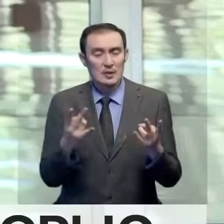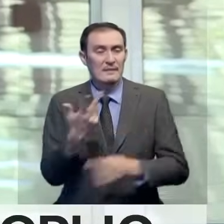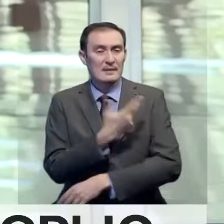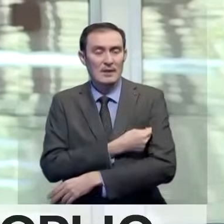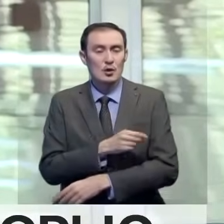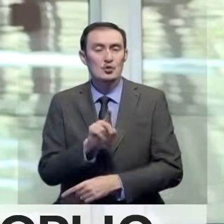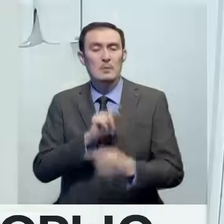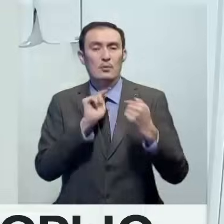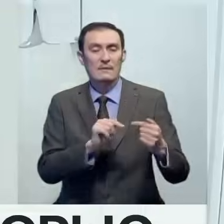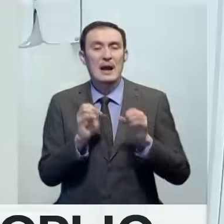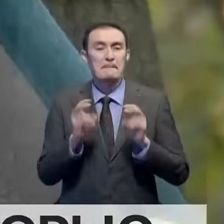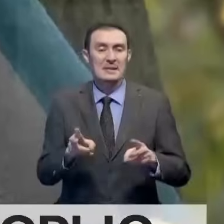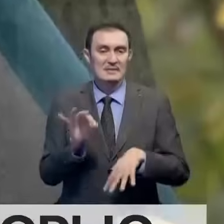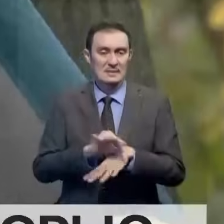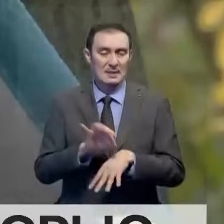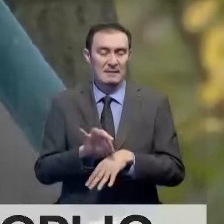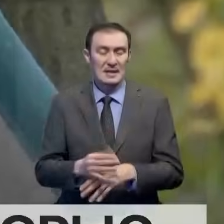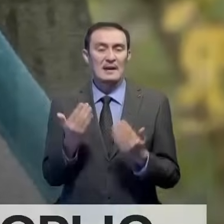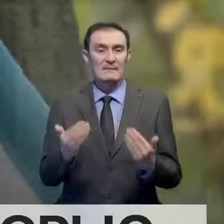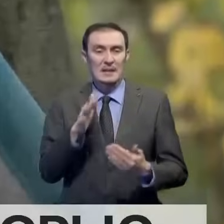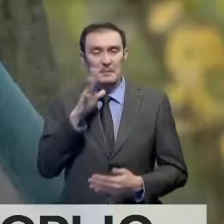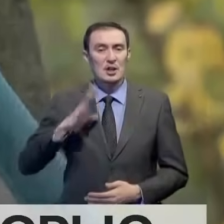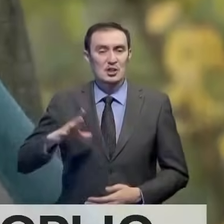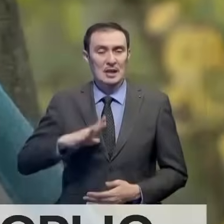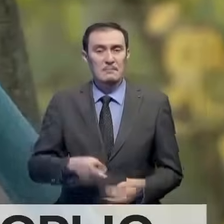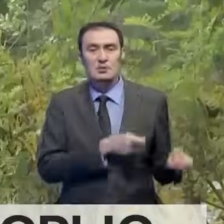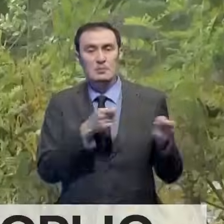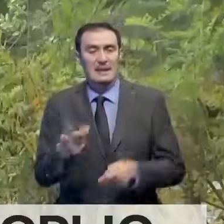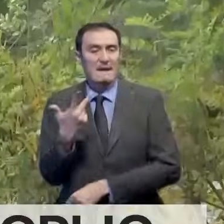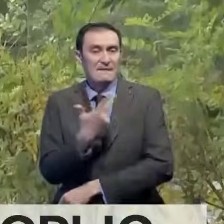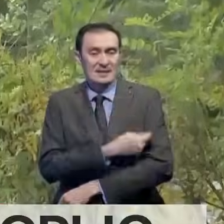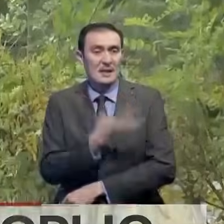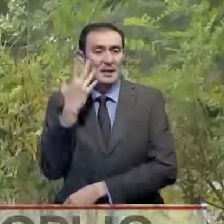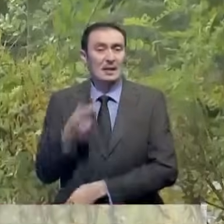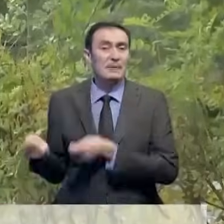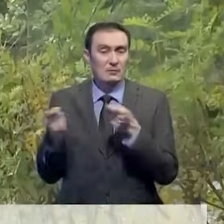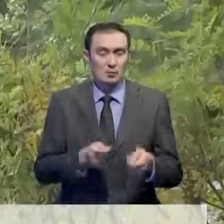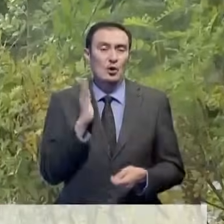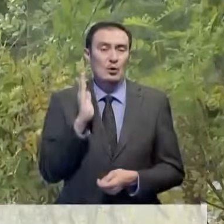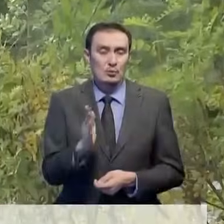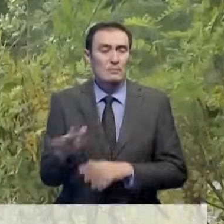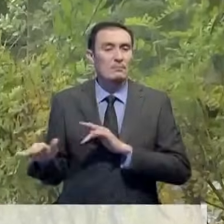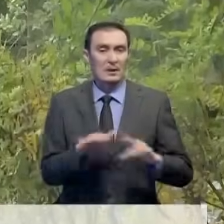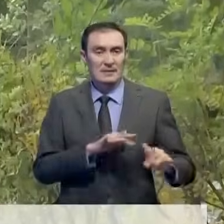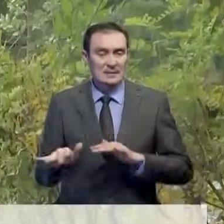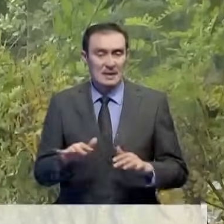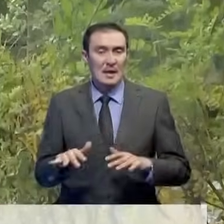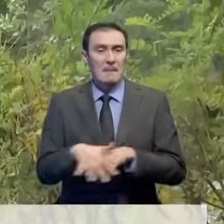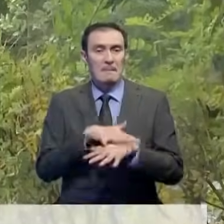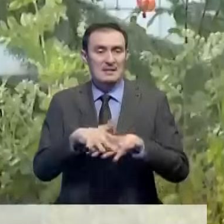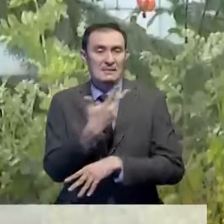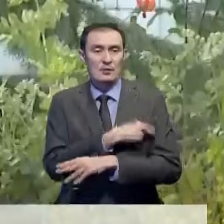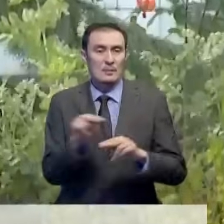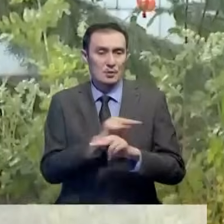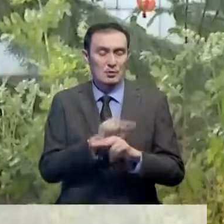от опасного заболевания. В данное время ожидается поступление вакцины. Как прибудет вакцина, мы будем проводить массовую